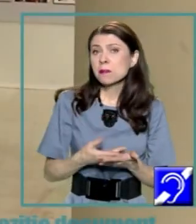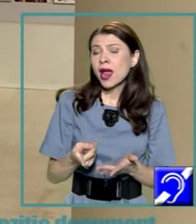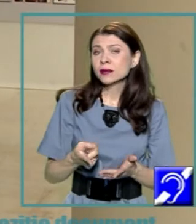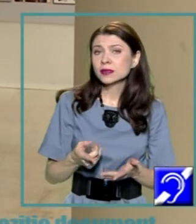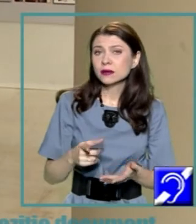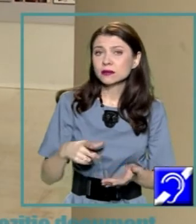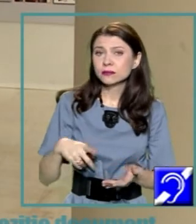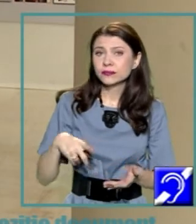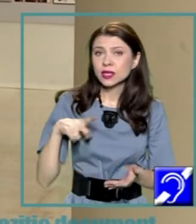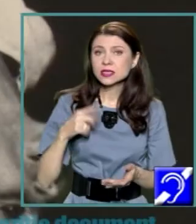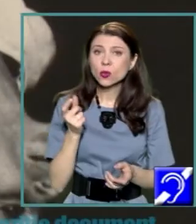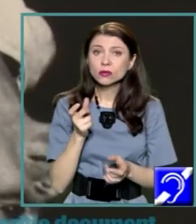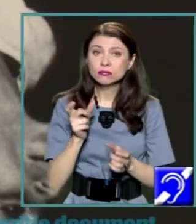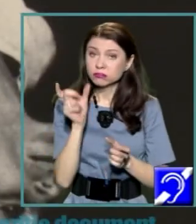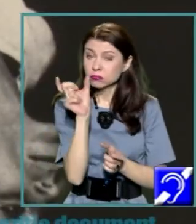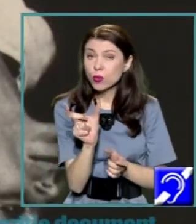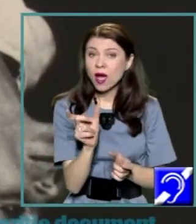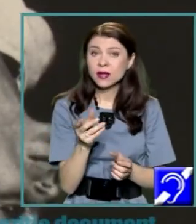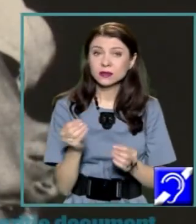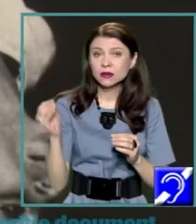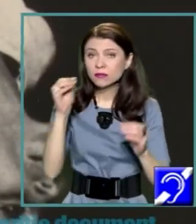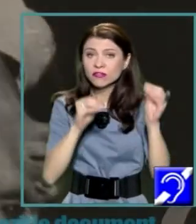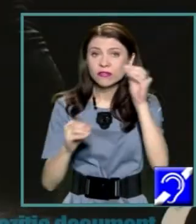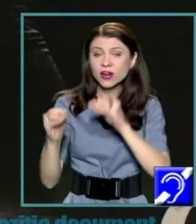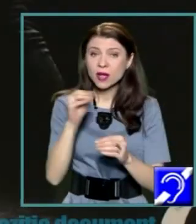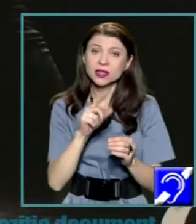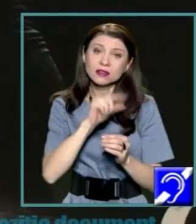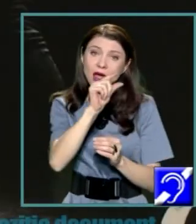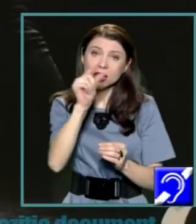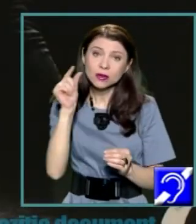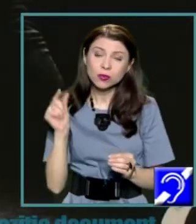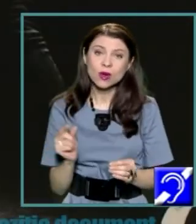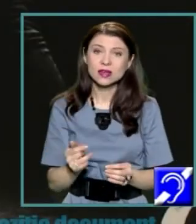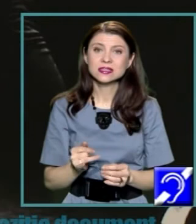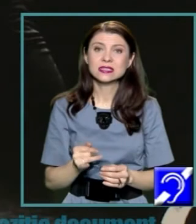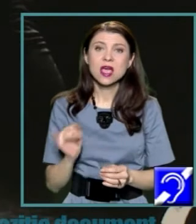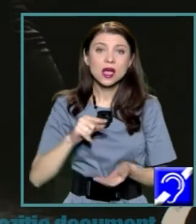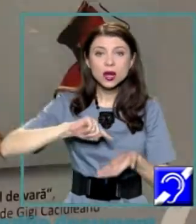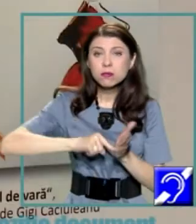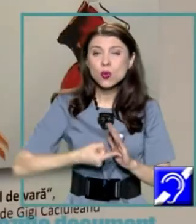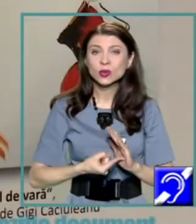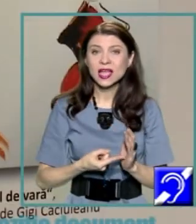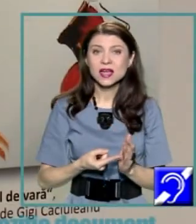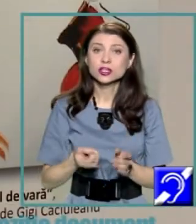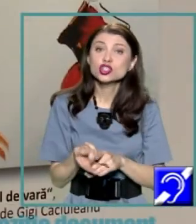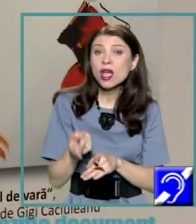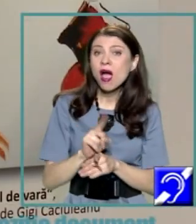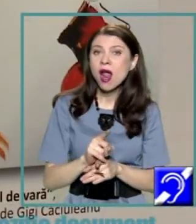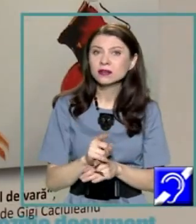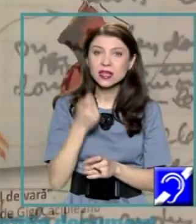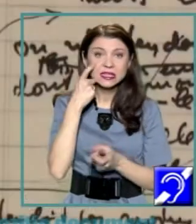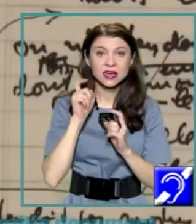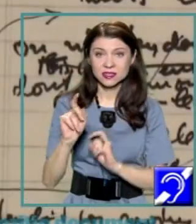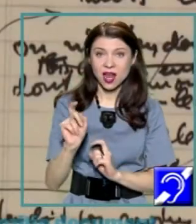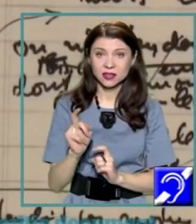un fragment constituit din alte fragmente care punctează și alte preocupări ale tale pe